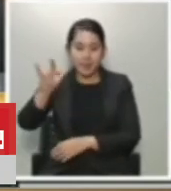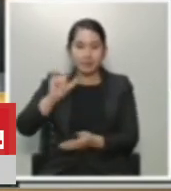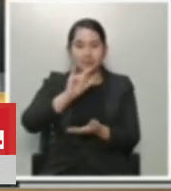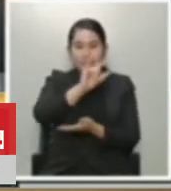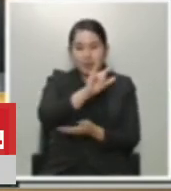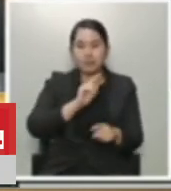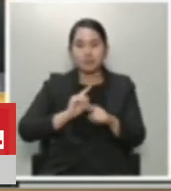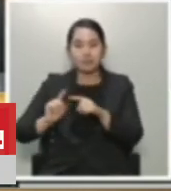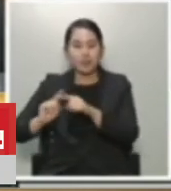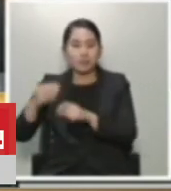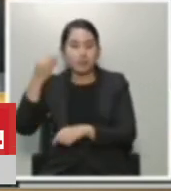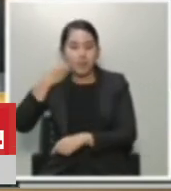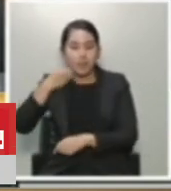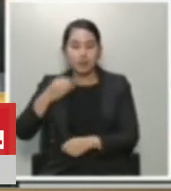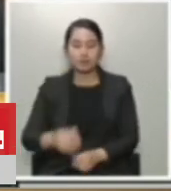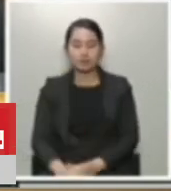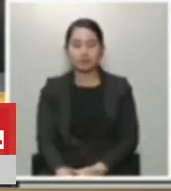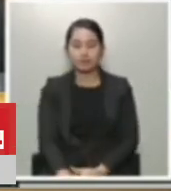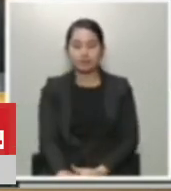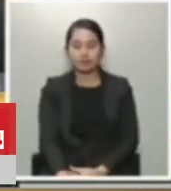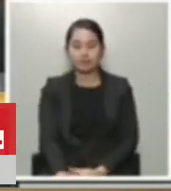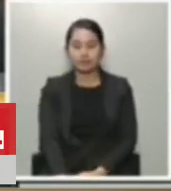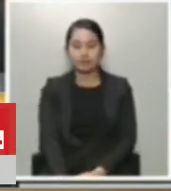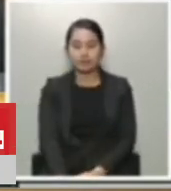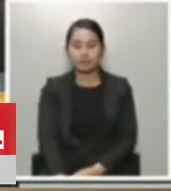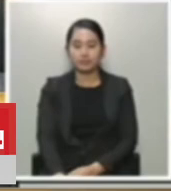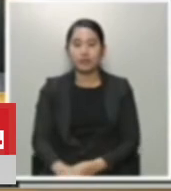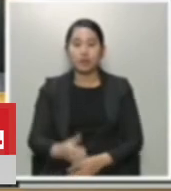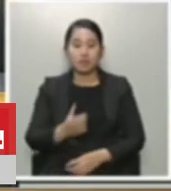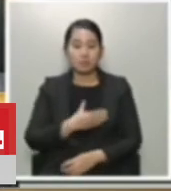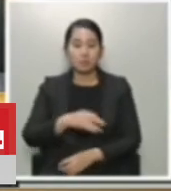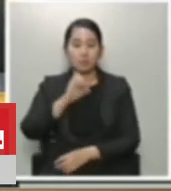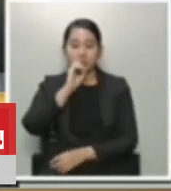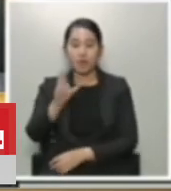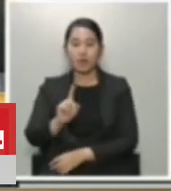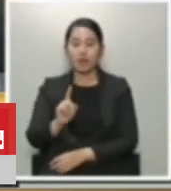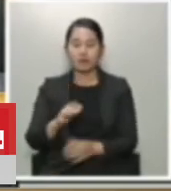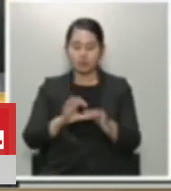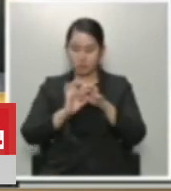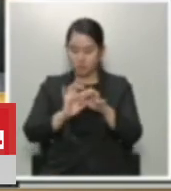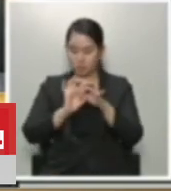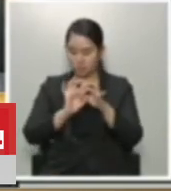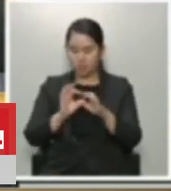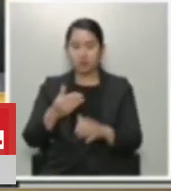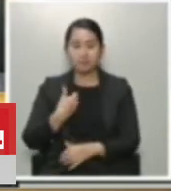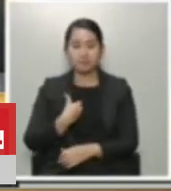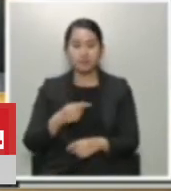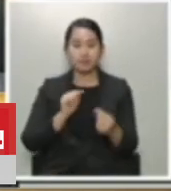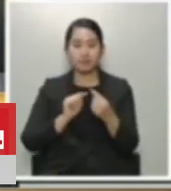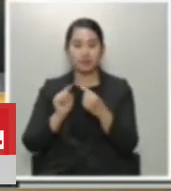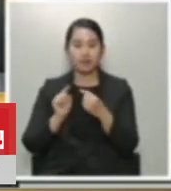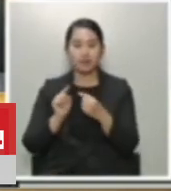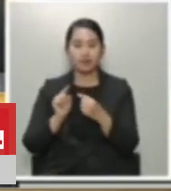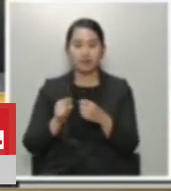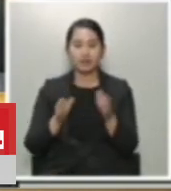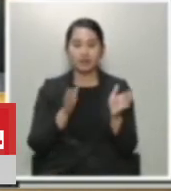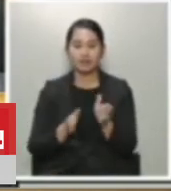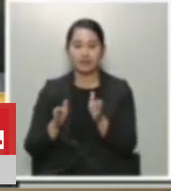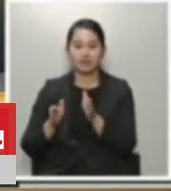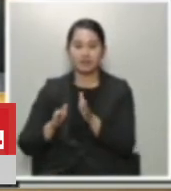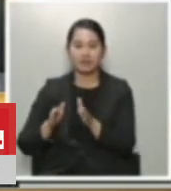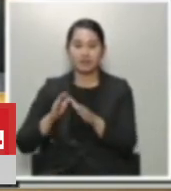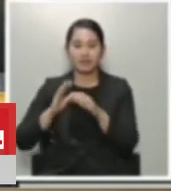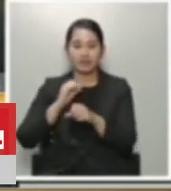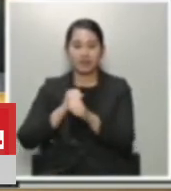ค้าจากประเทศของเขาท่านตรงนี้ผมขออนุญาตนำเรียนท่านประธานนะครับว่าด้วยความเป็นห่วงสำหรับกระบวนการในการดำเนินการก็อยากจะให้น